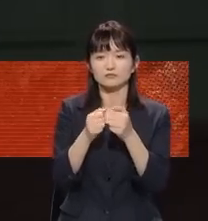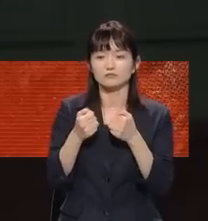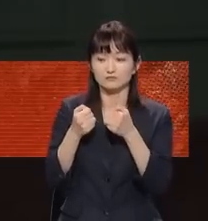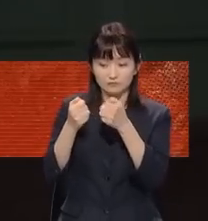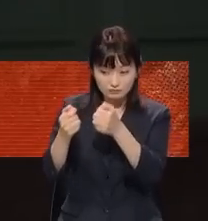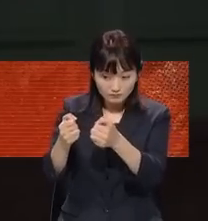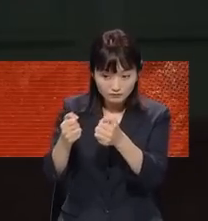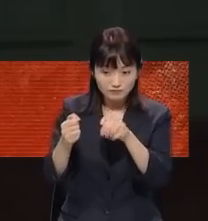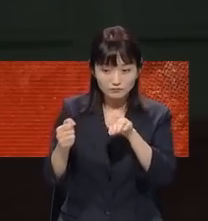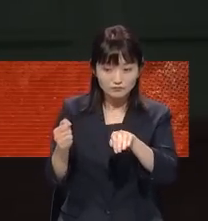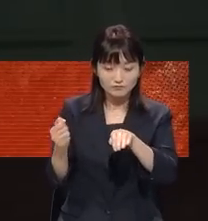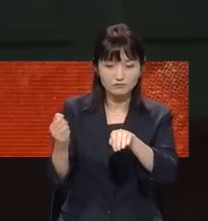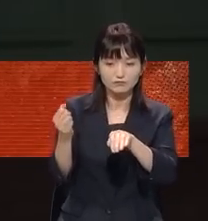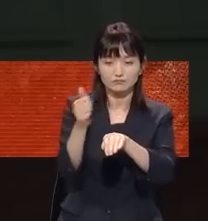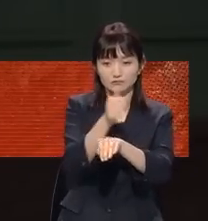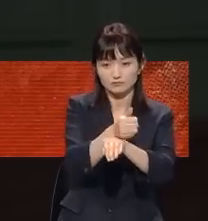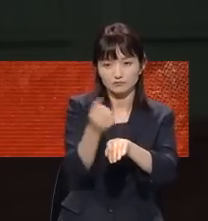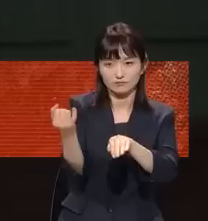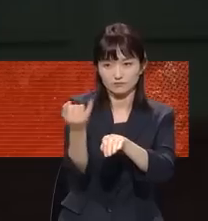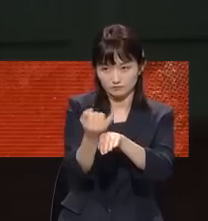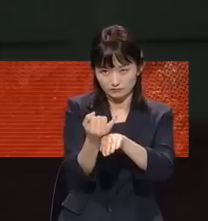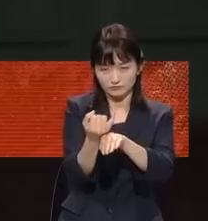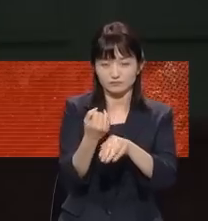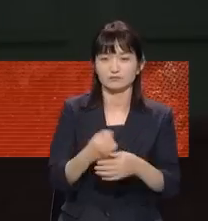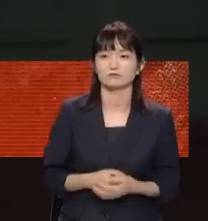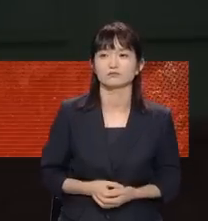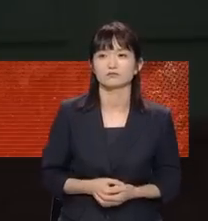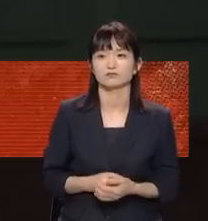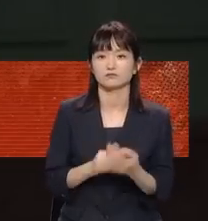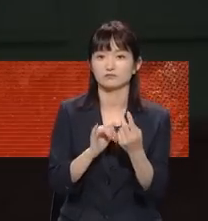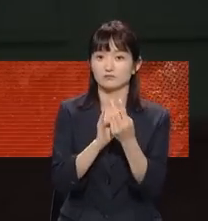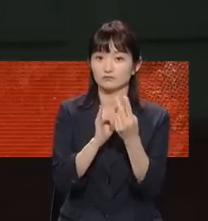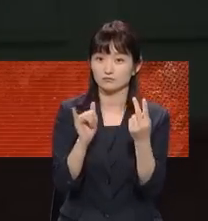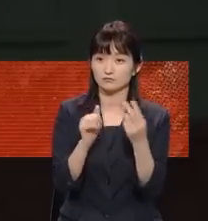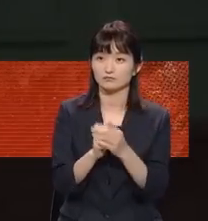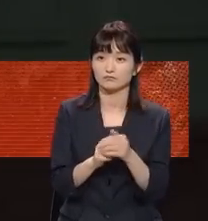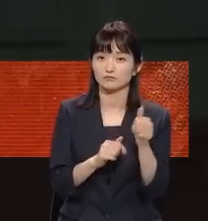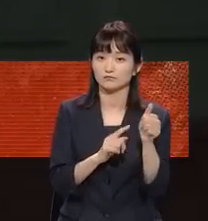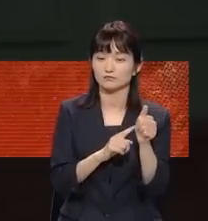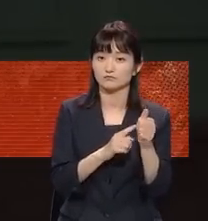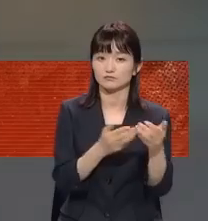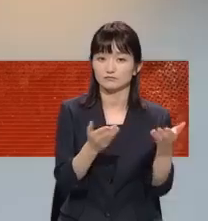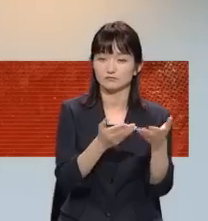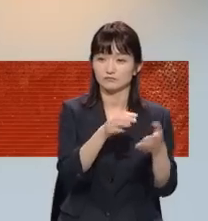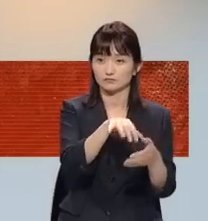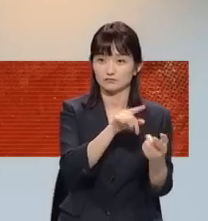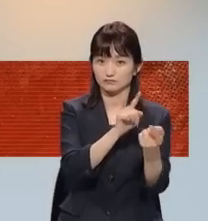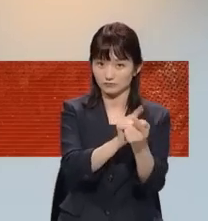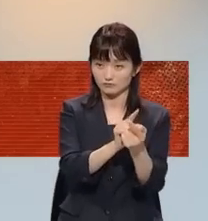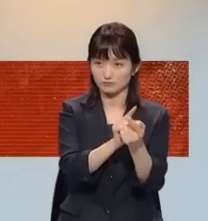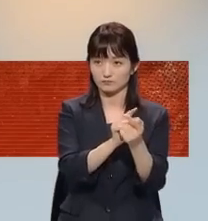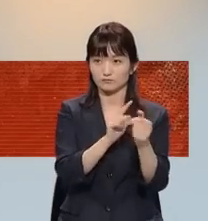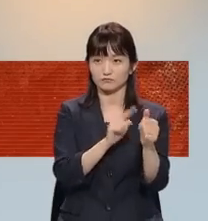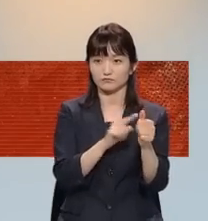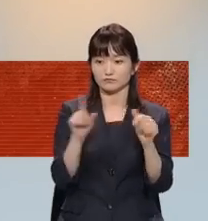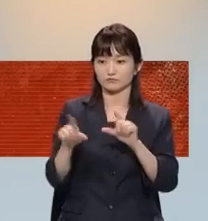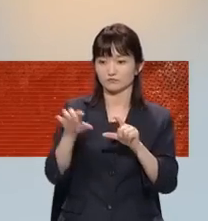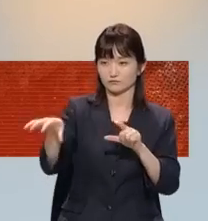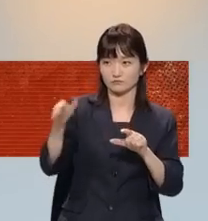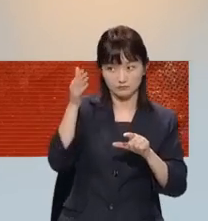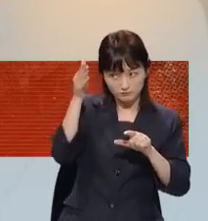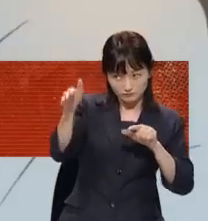여기에 타고 있던게 두 사람이 연인 사이였습니다이 두 사람은 남성이 일하는 곳에서 만나서 남성이 사는 곳으로 이동하는